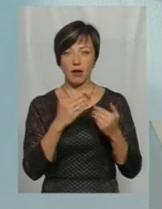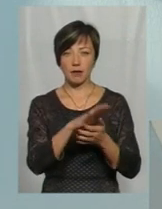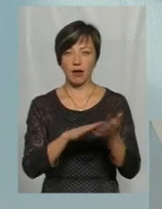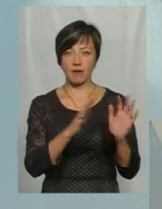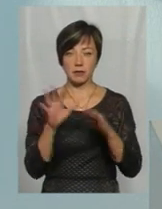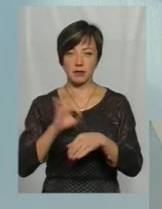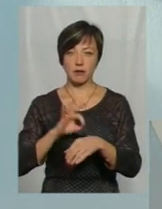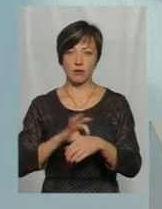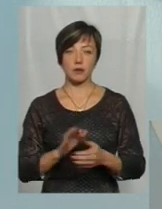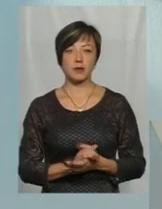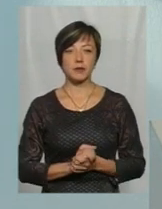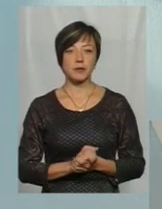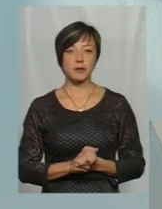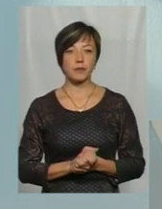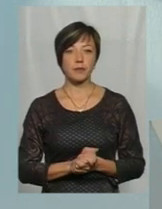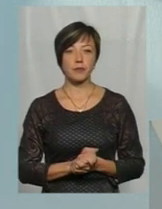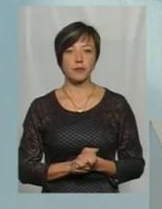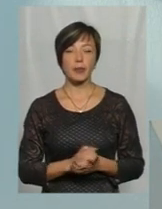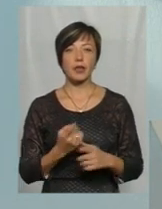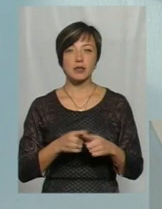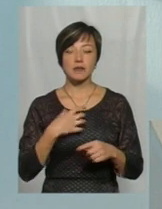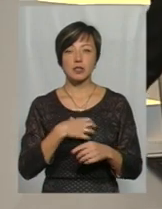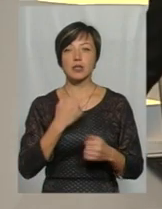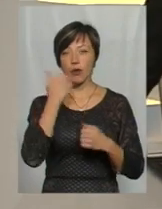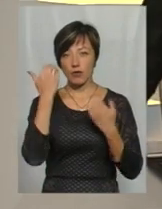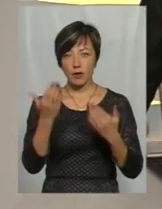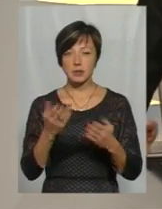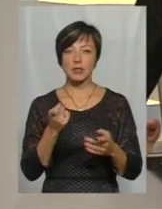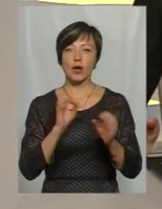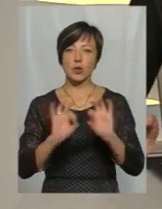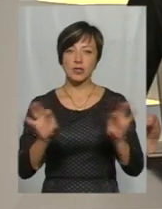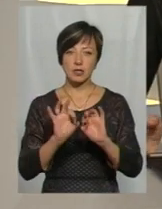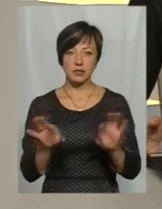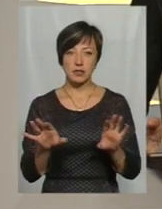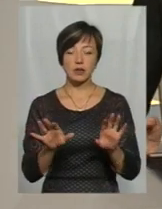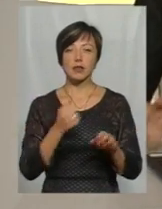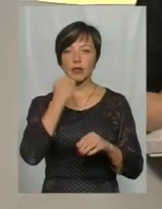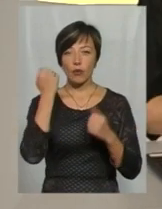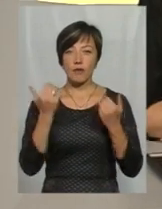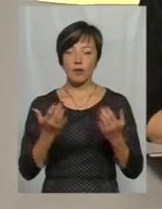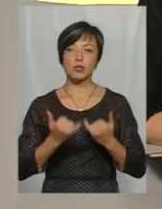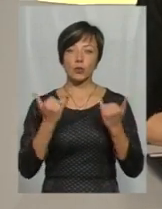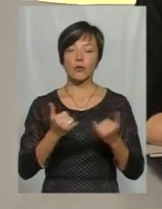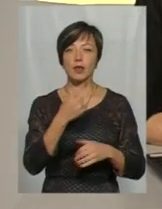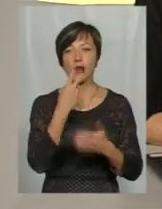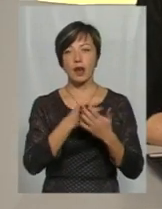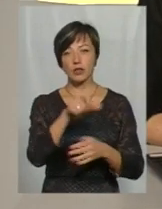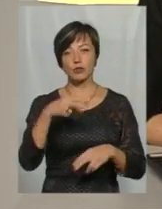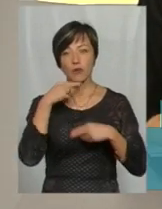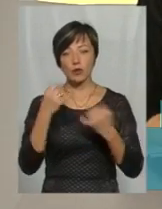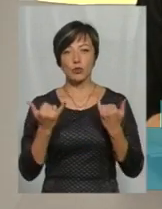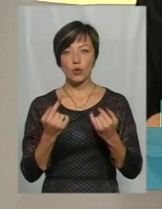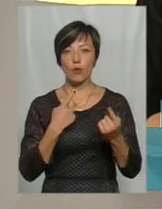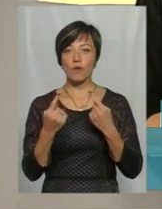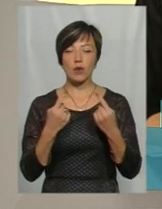випадків захворювання. Зрозуміло, і це важливо. Дякую вам, пані Тетяна, за роз'яснення. Дякую вам, шановні глядачі, за увагу. Сьогодні